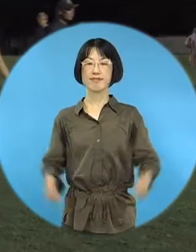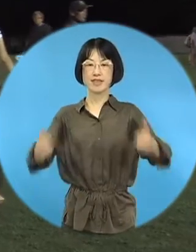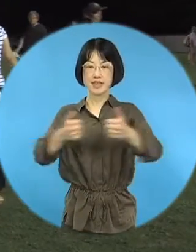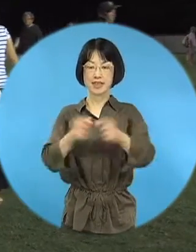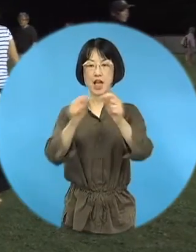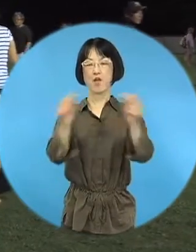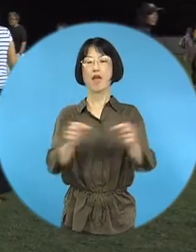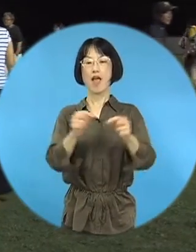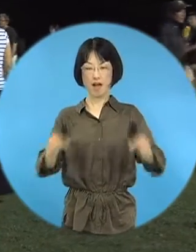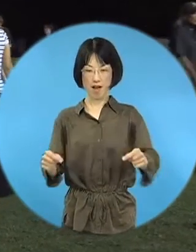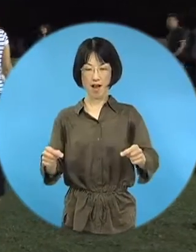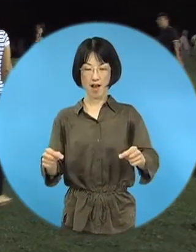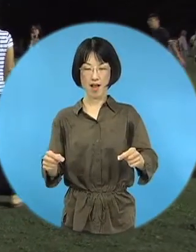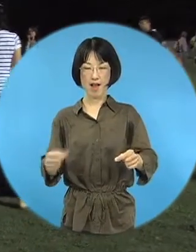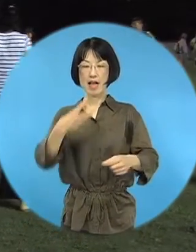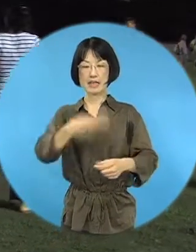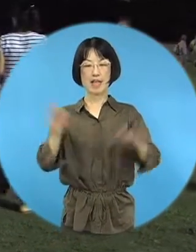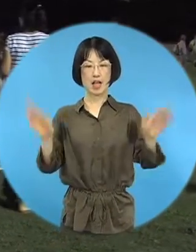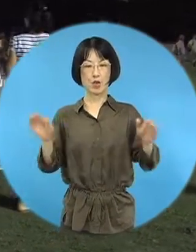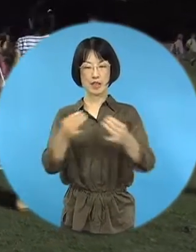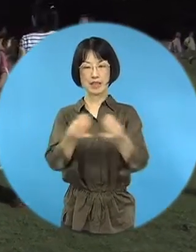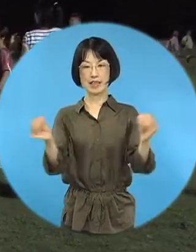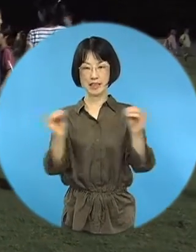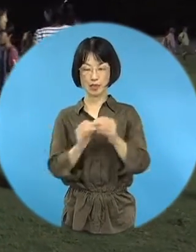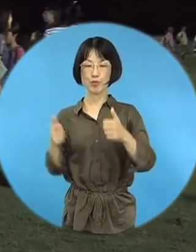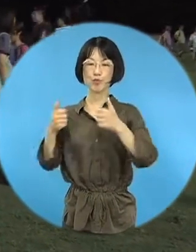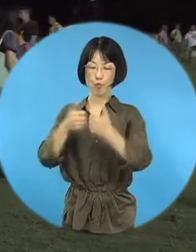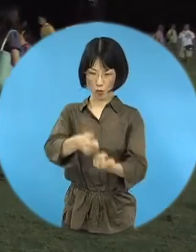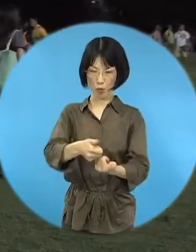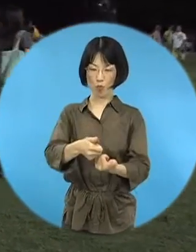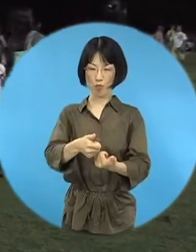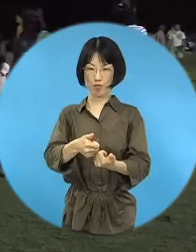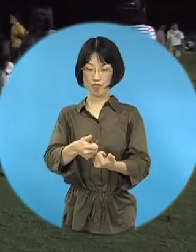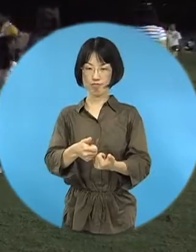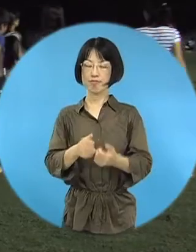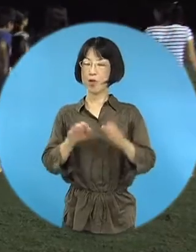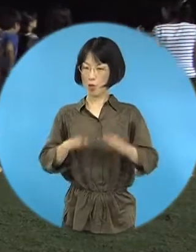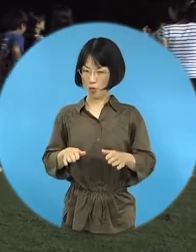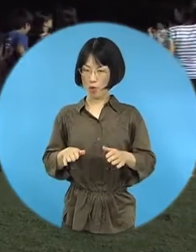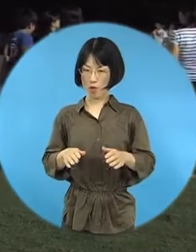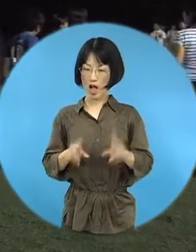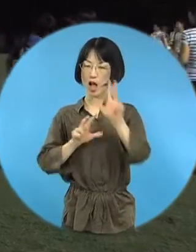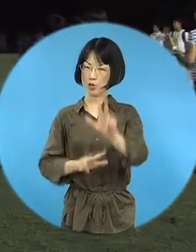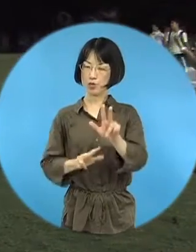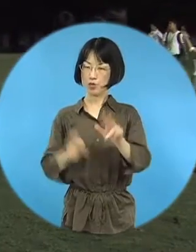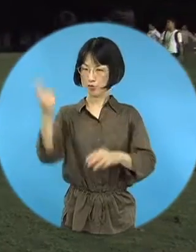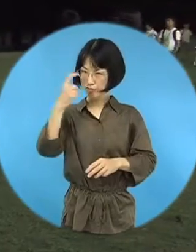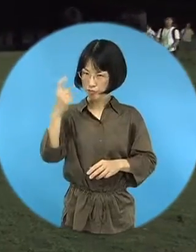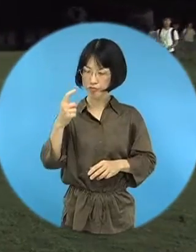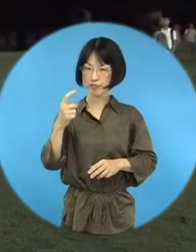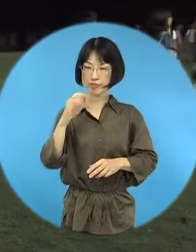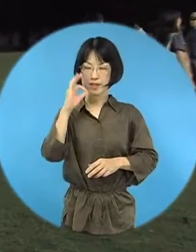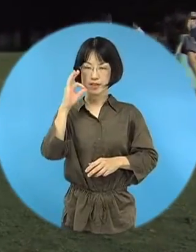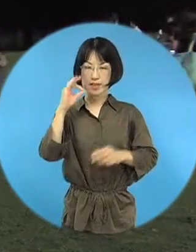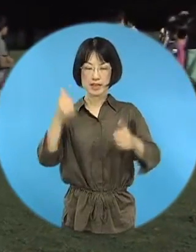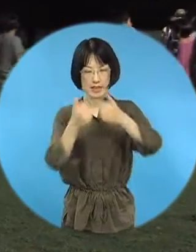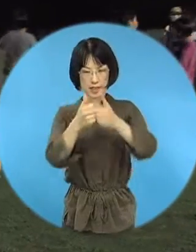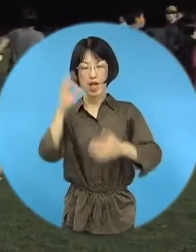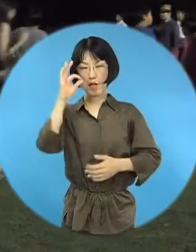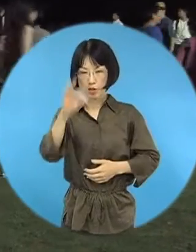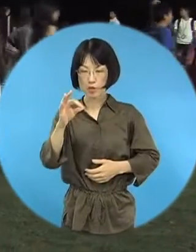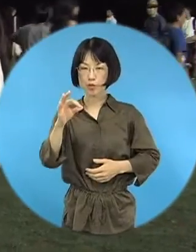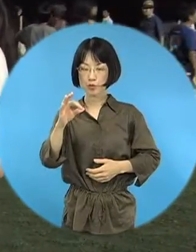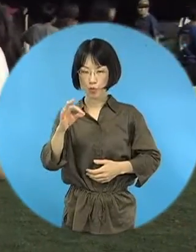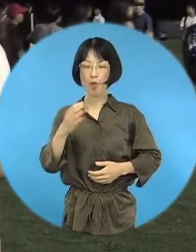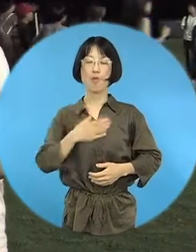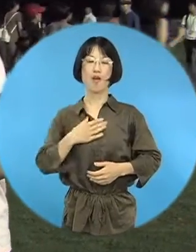今回の府中ダービーはサントリーサンゴリアスの勝利となりました。小森さんにルールを教えていただいてみると、やっぱり試合の見